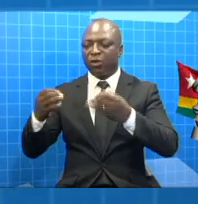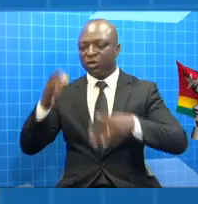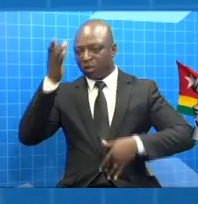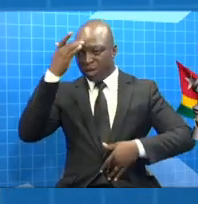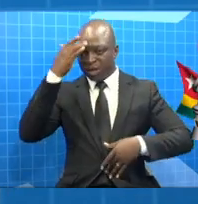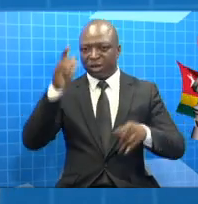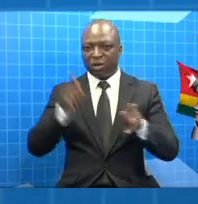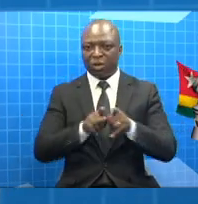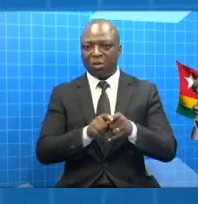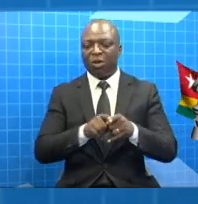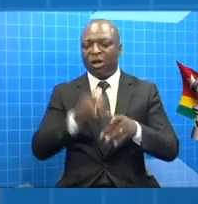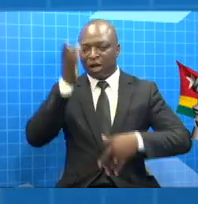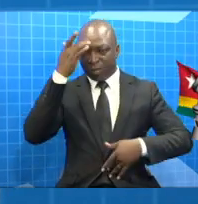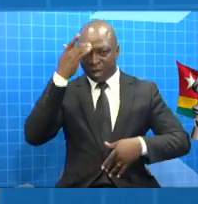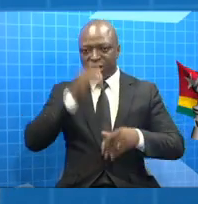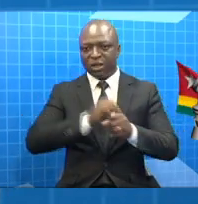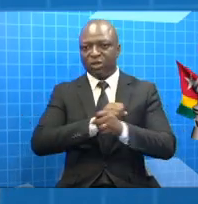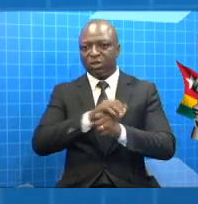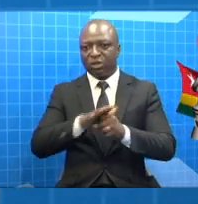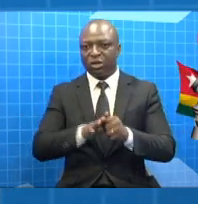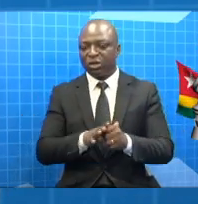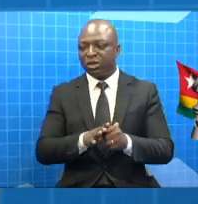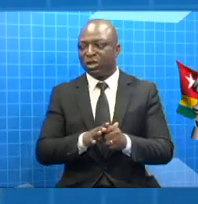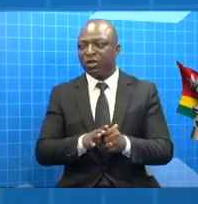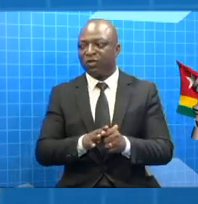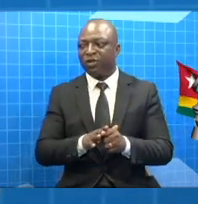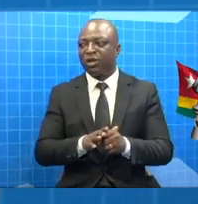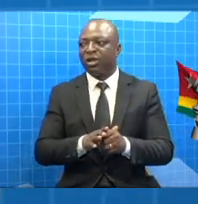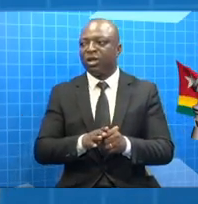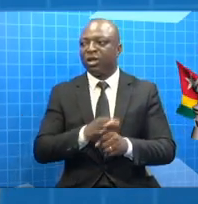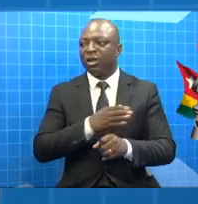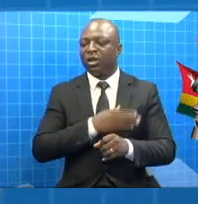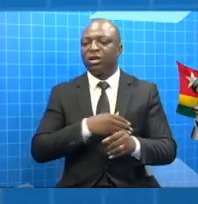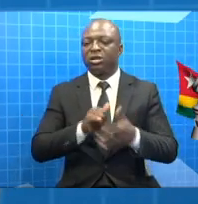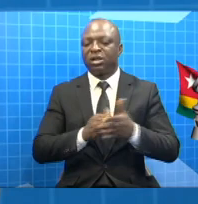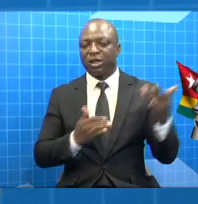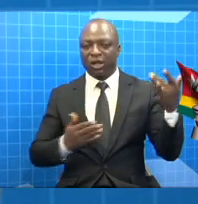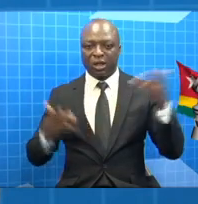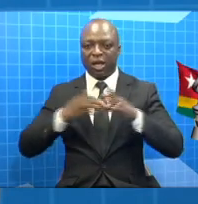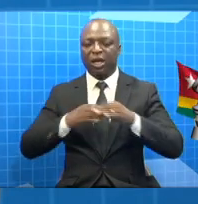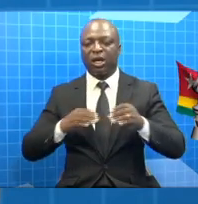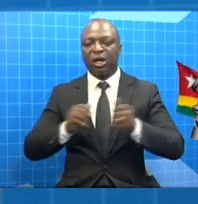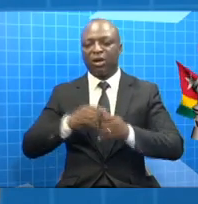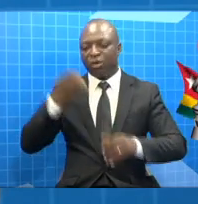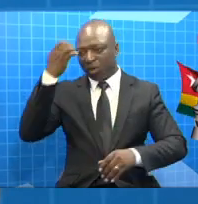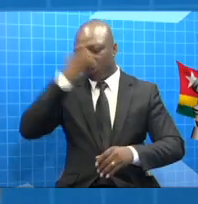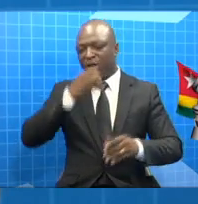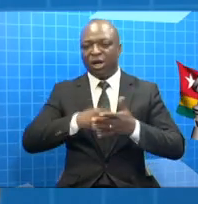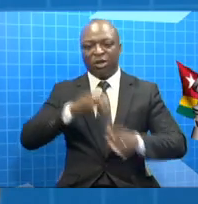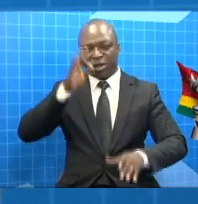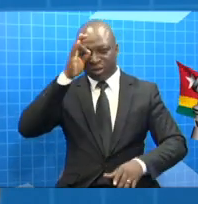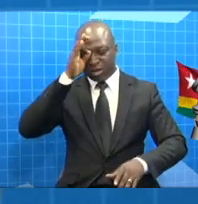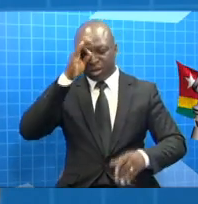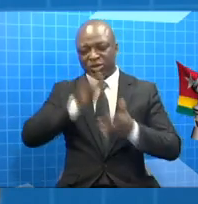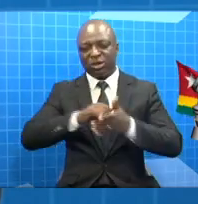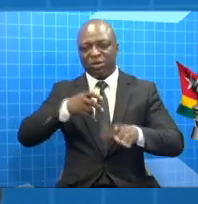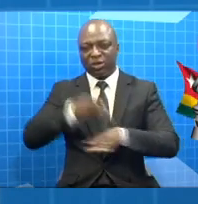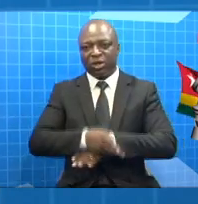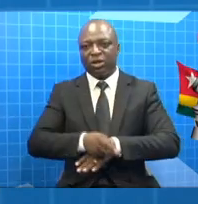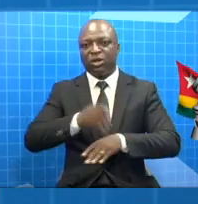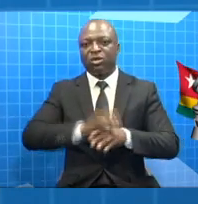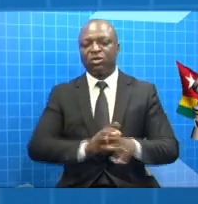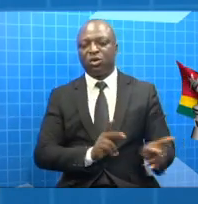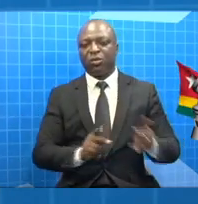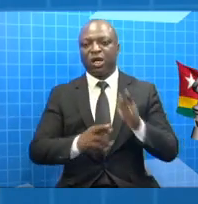notamment la crise sanitaire liée à la pandémie de la Covid-19, la guerre en Europe et le terrorisme et l'extrémisme violent sur le